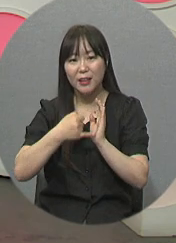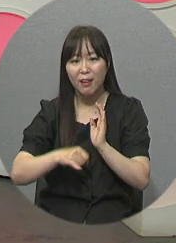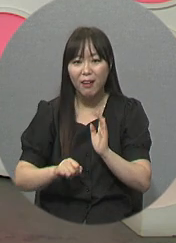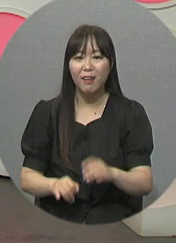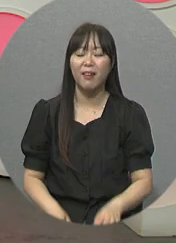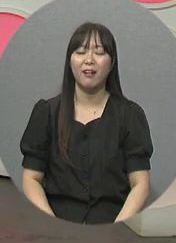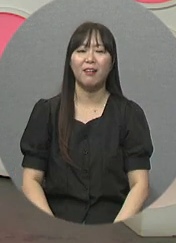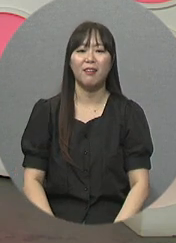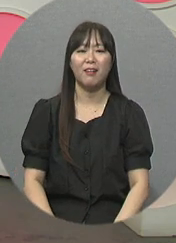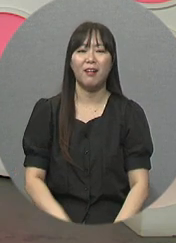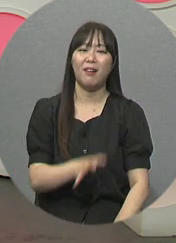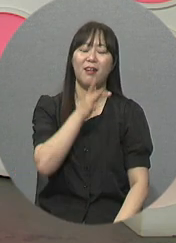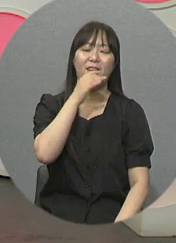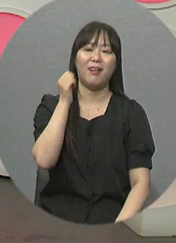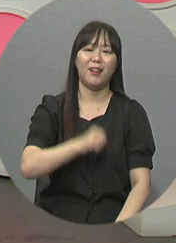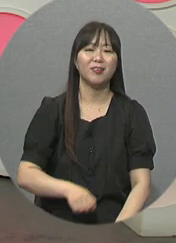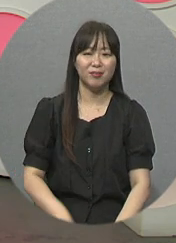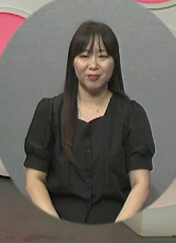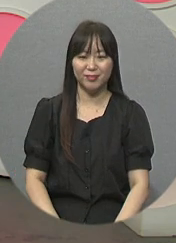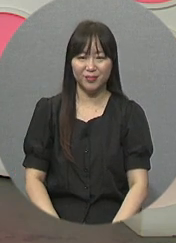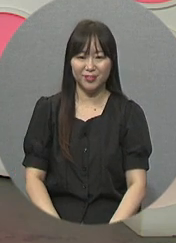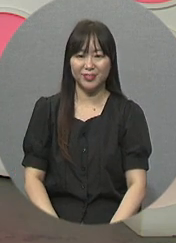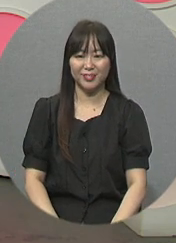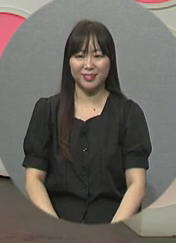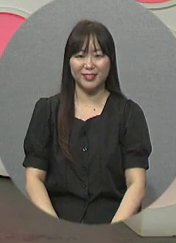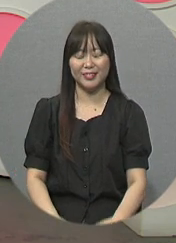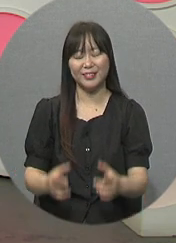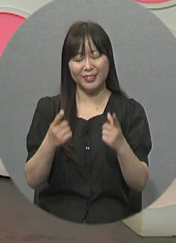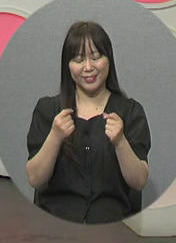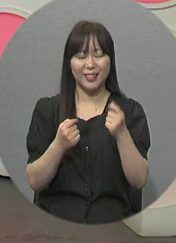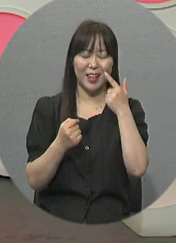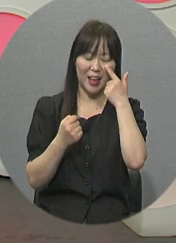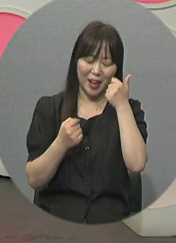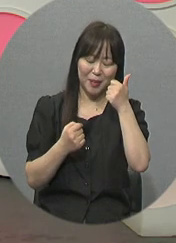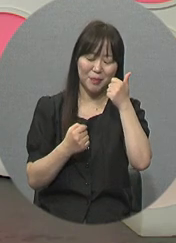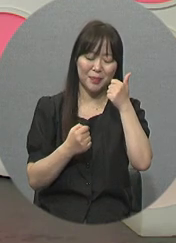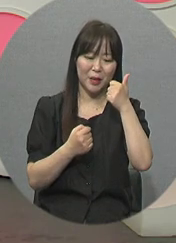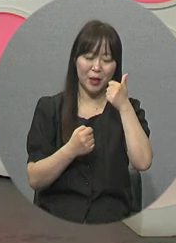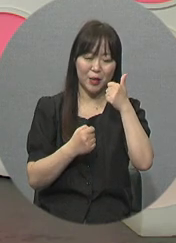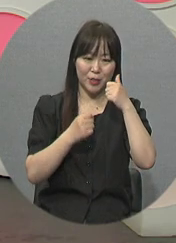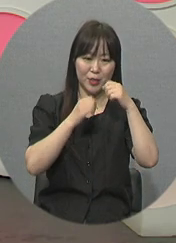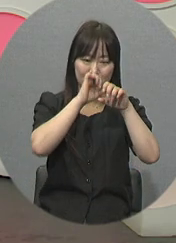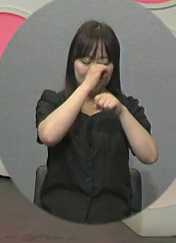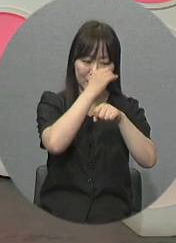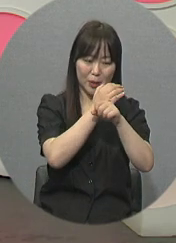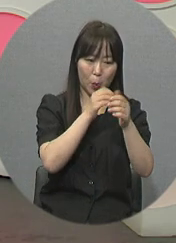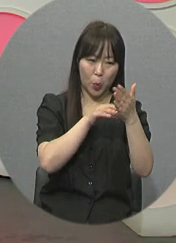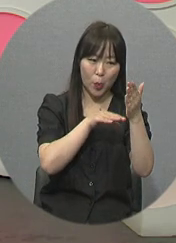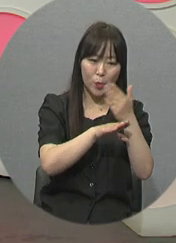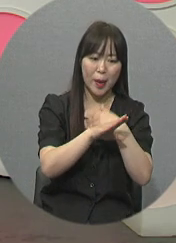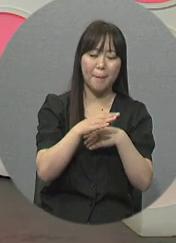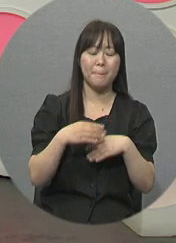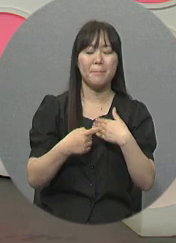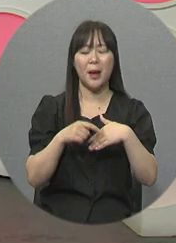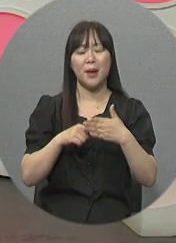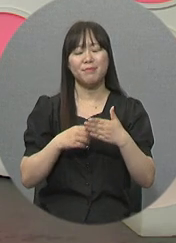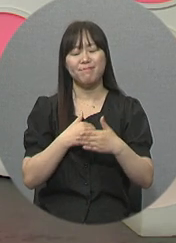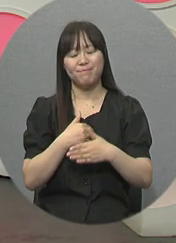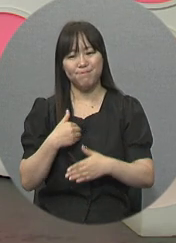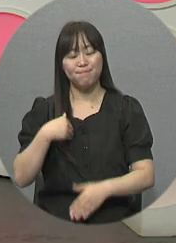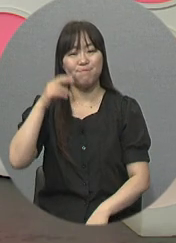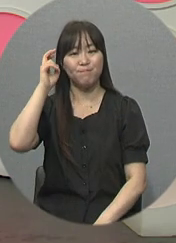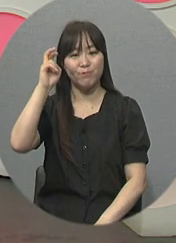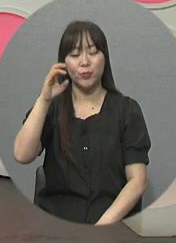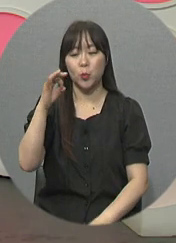아 그렇구나. 네. 아유 이렇게 아빠 구두 사주시고 나서 마음이 흐뭇하셨을 텐데 사실은